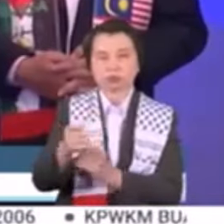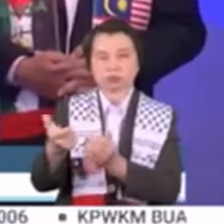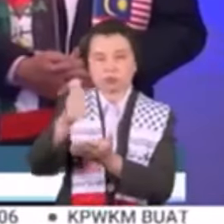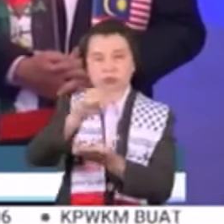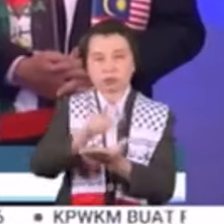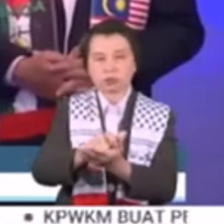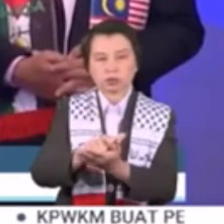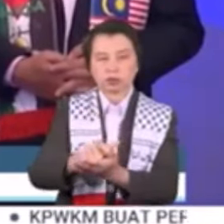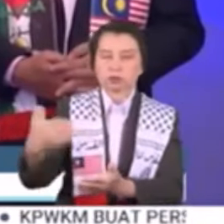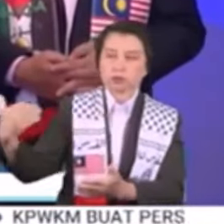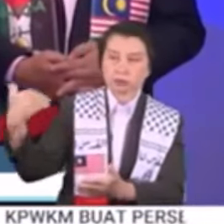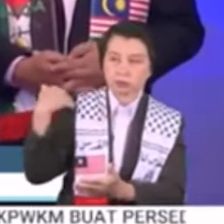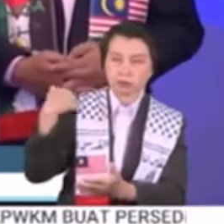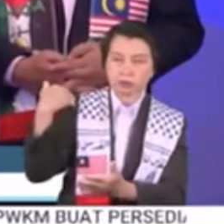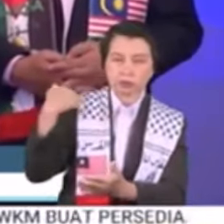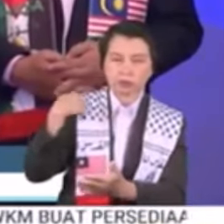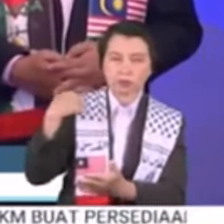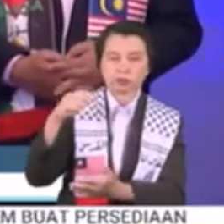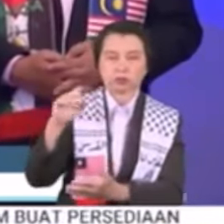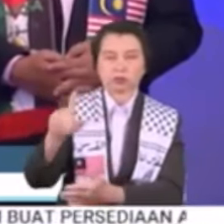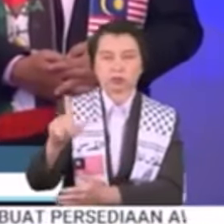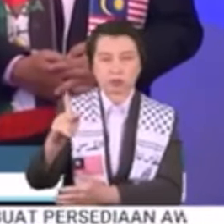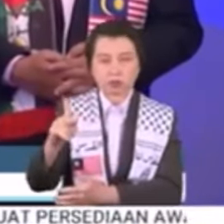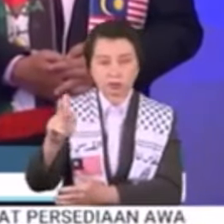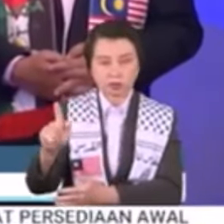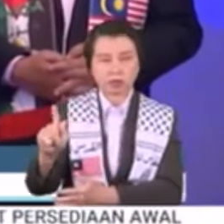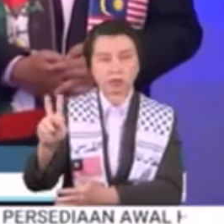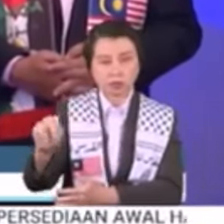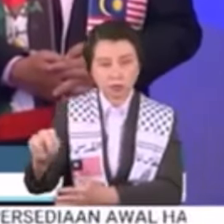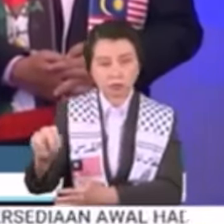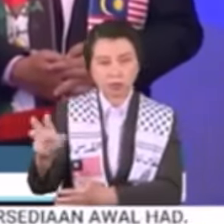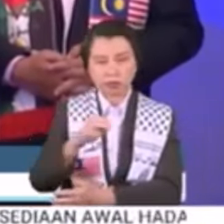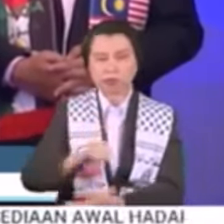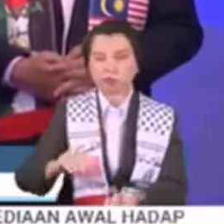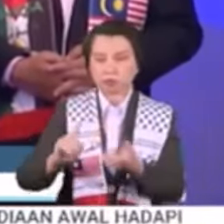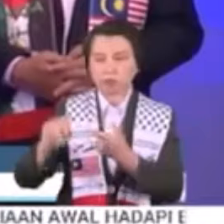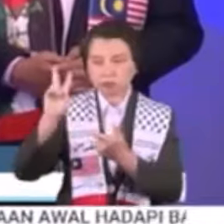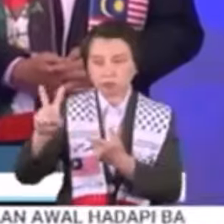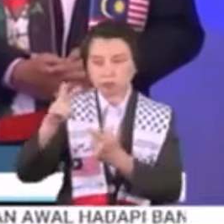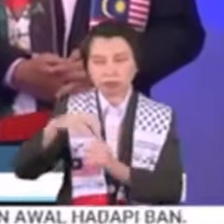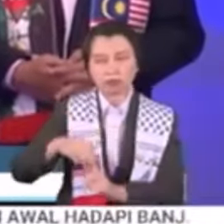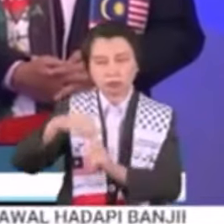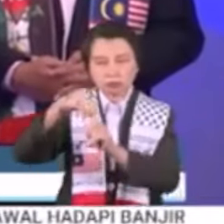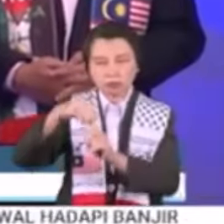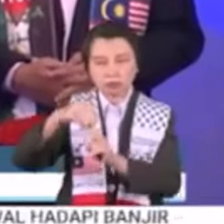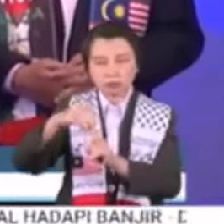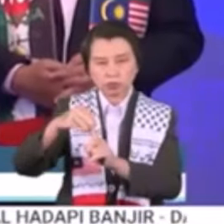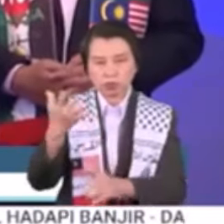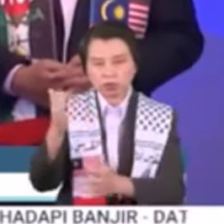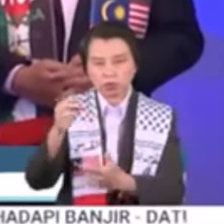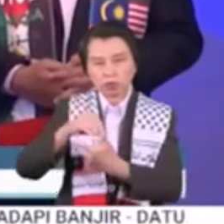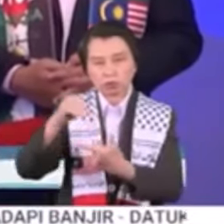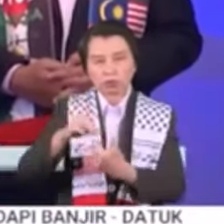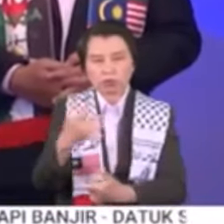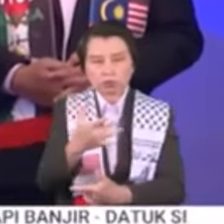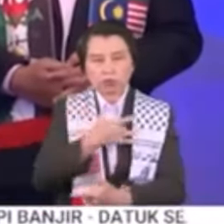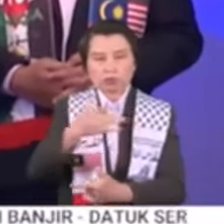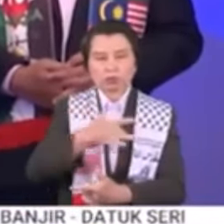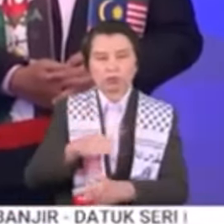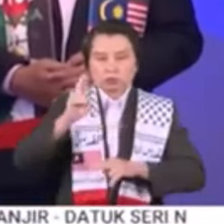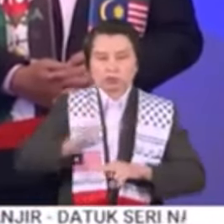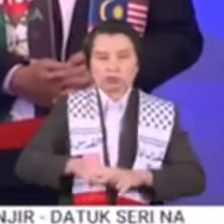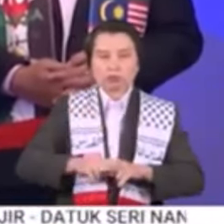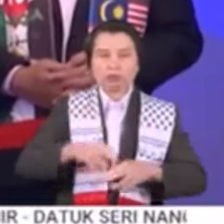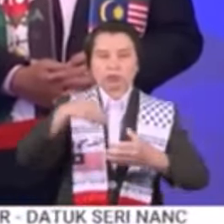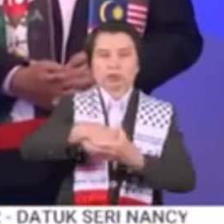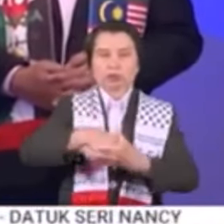laporan dan teguran Ketua Audit Negara dan keduanya yang secara khusus menyentuh atau menyinggung kedudukan